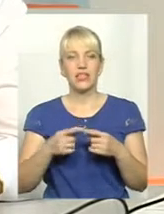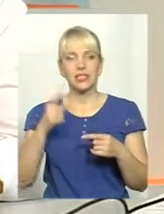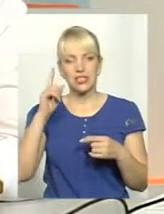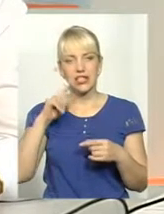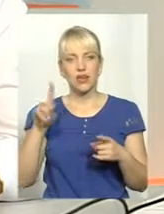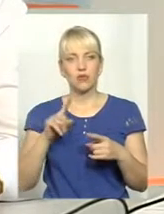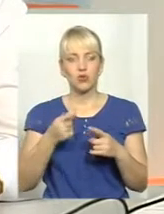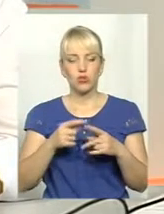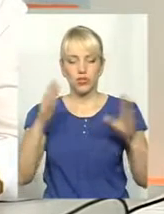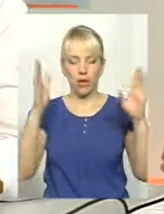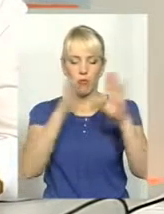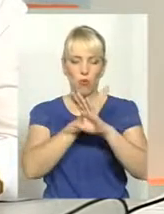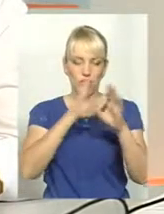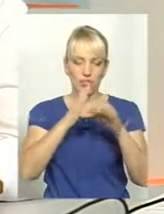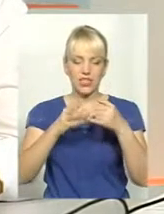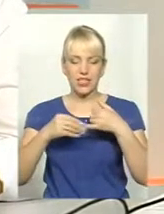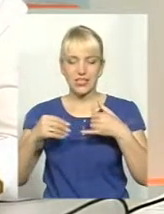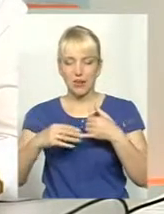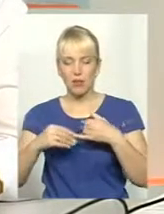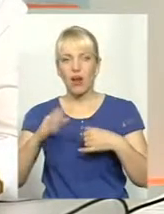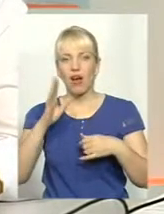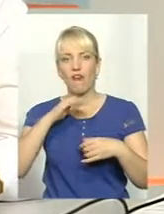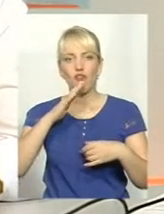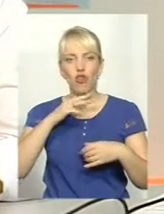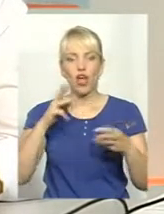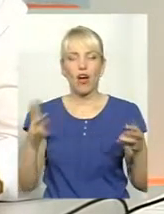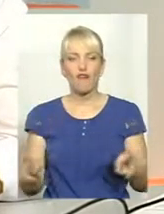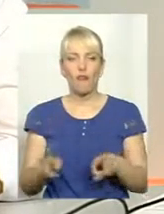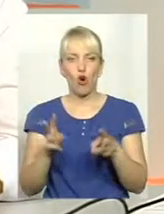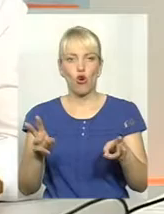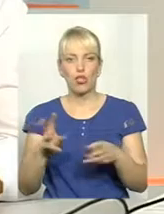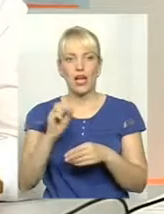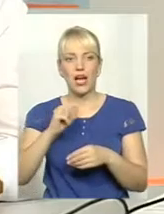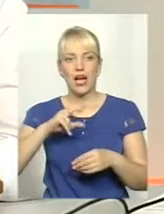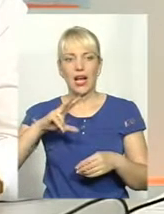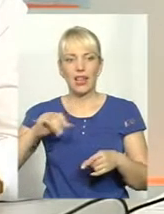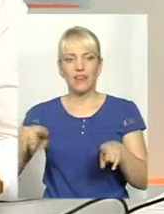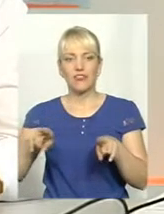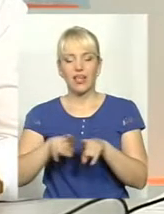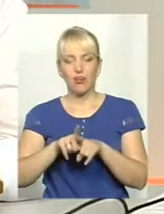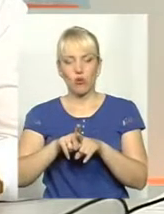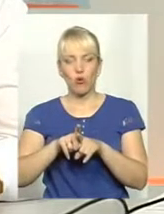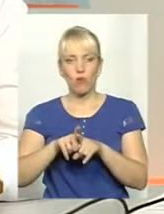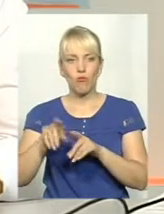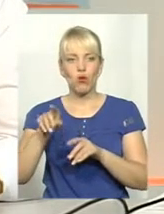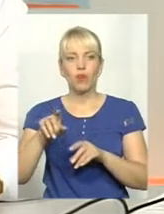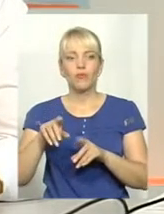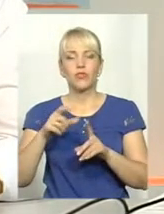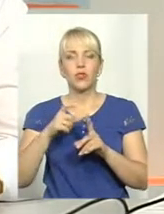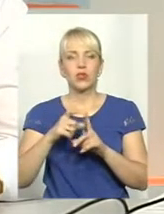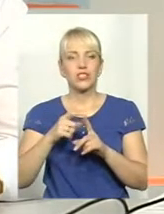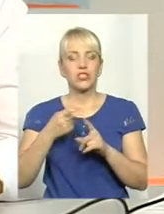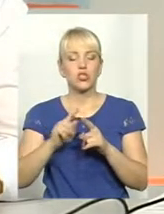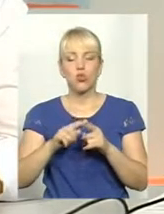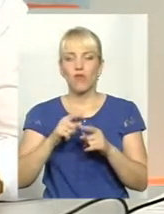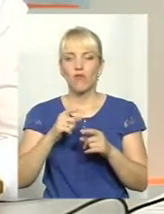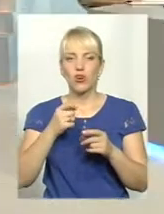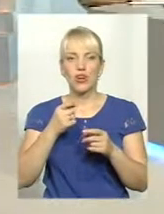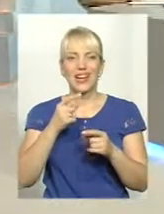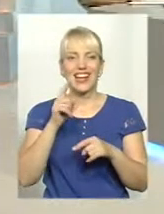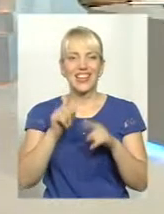що та стихія – це з античної філософії одна із першооснов буття землі, життя на